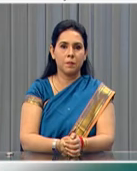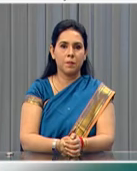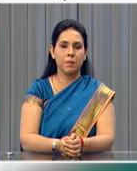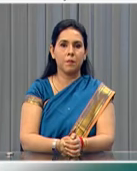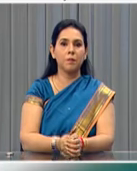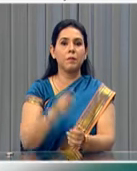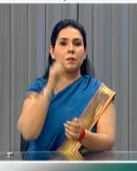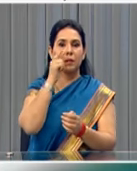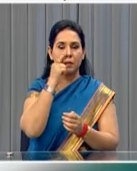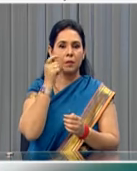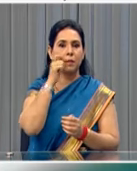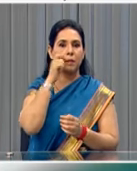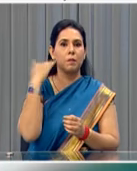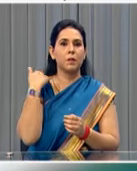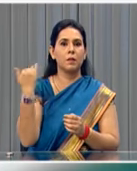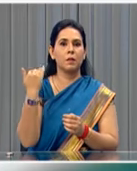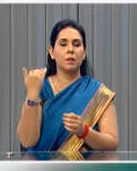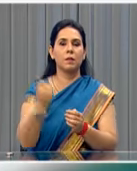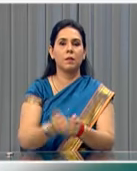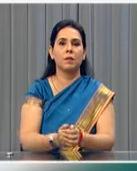भाइयों बहनों,